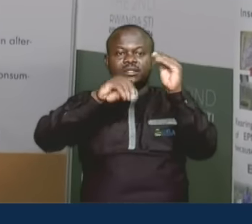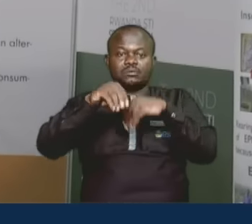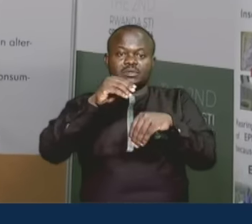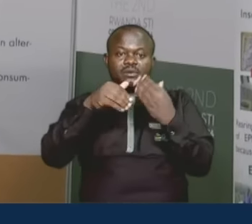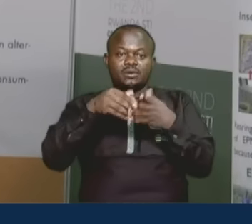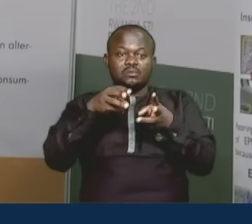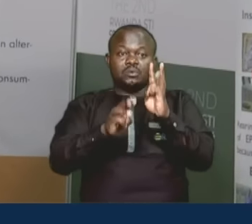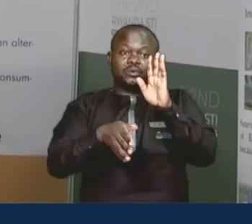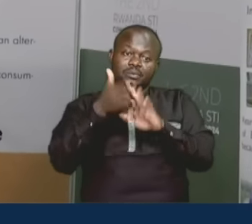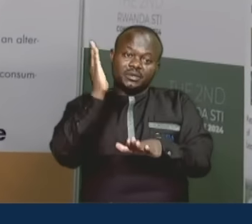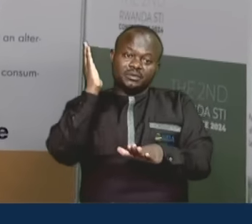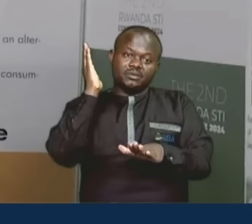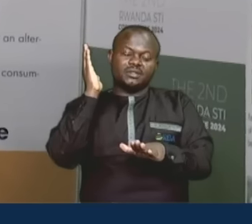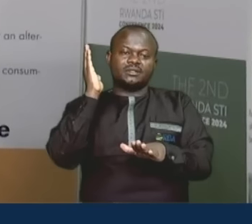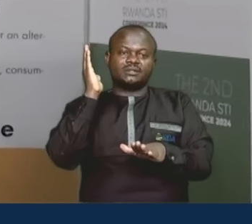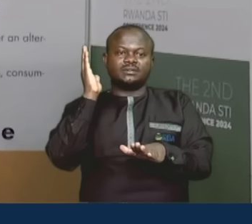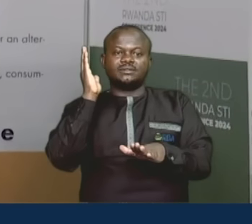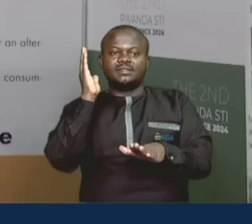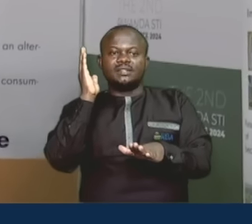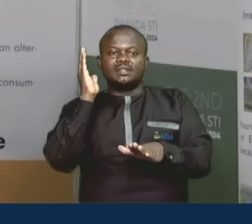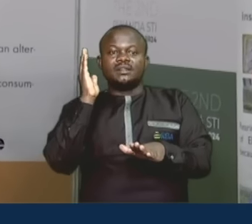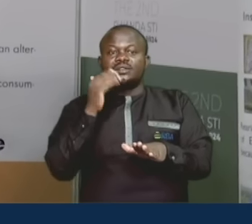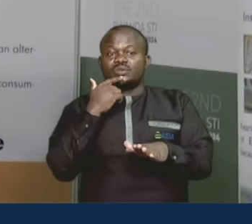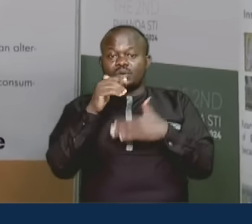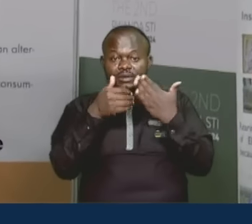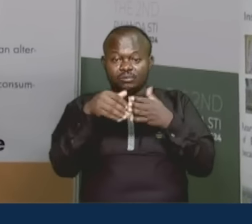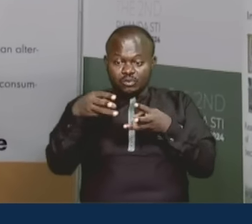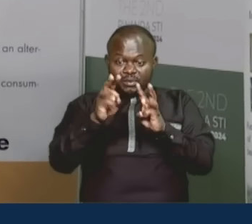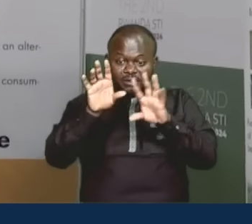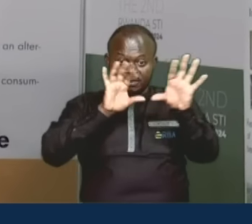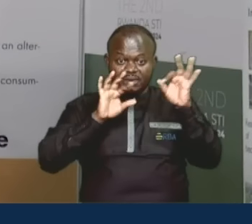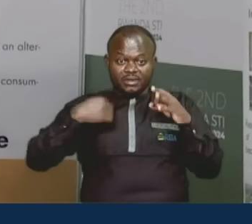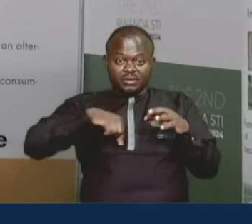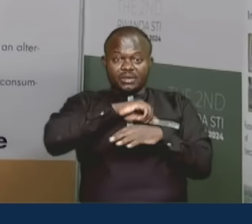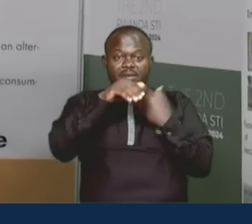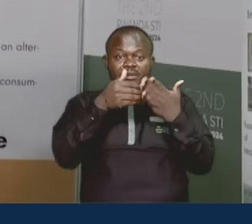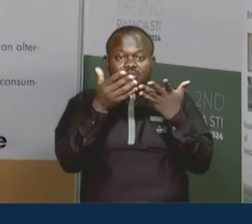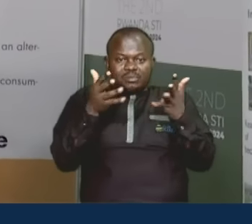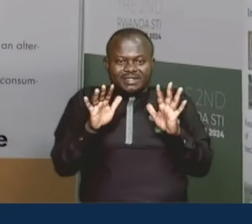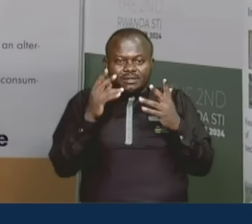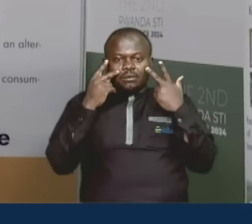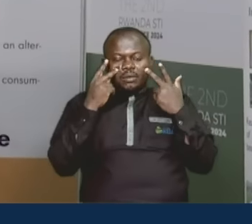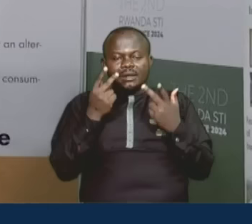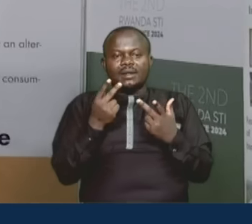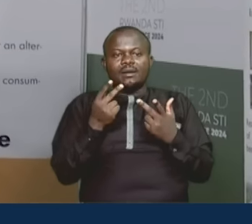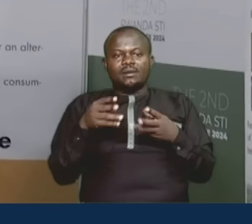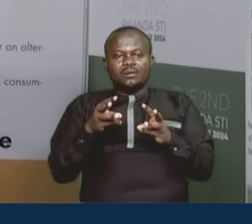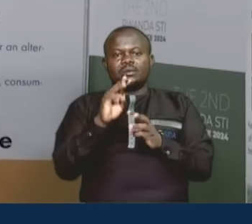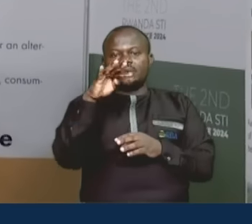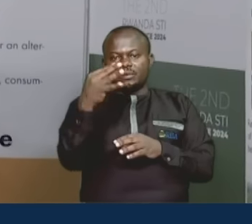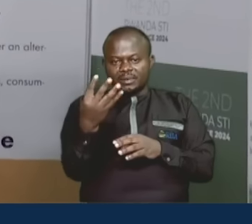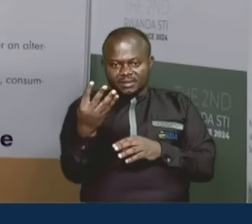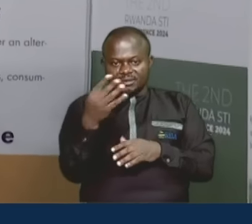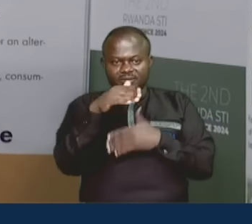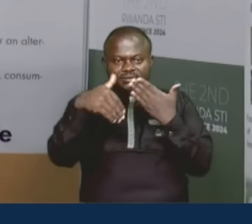buryo bwihuse. Rero muri uko kuzitoranya tumaze kubona ubwoko bune bw'izo nkoko